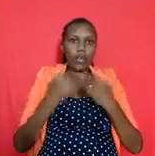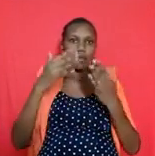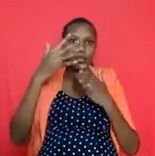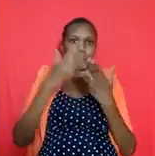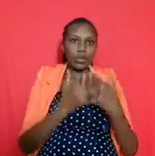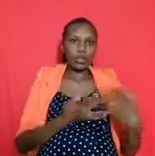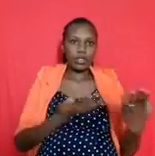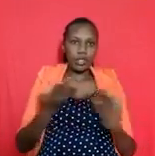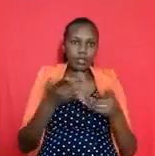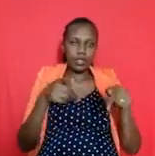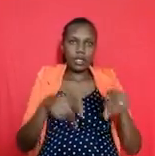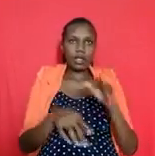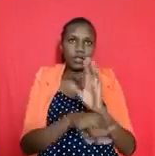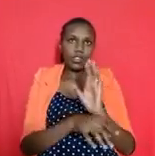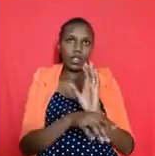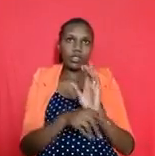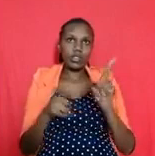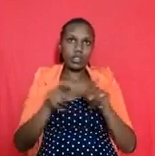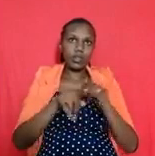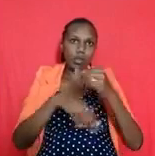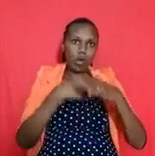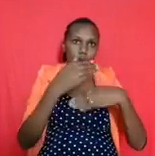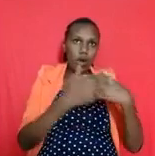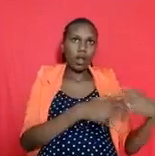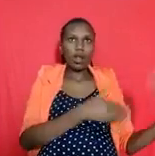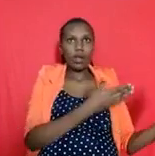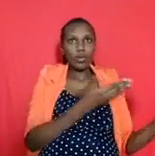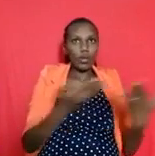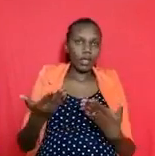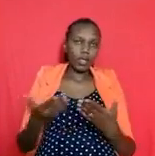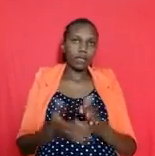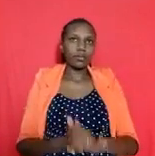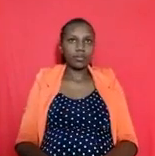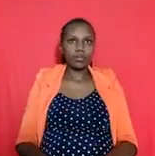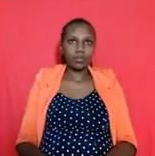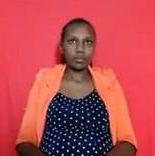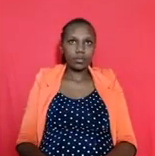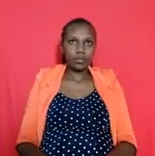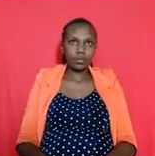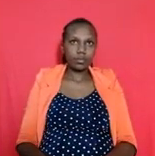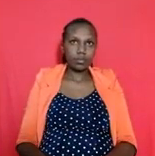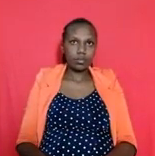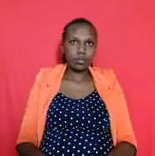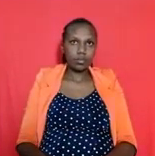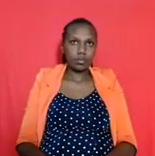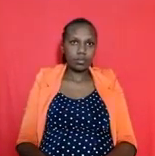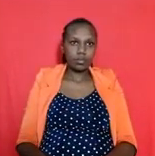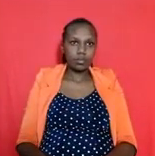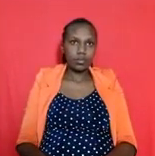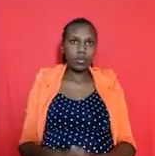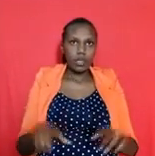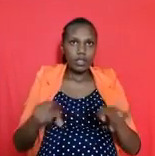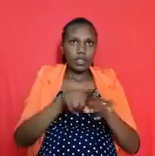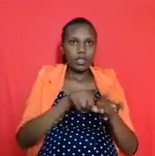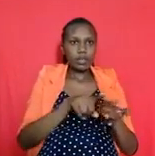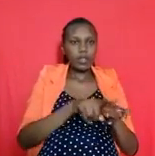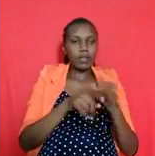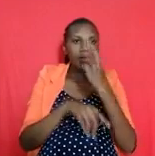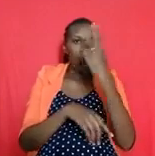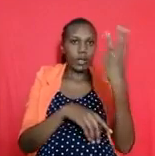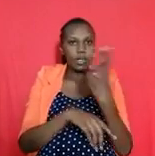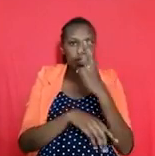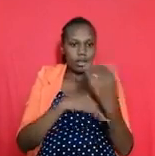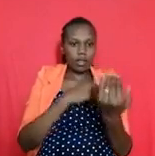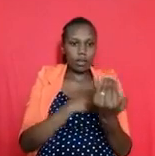gũkũ kanina-inĩ, na inyuothe nĩ mũkwĩrwo mwĩ karibu. O mũthenya ũcio